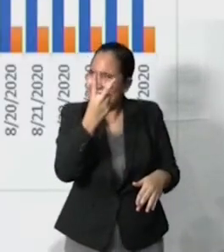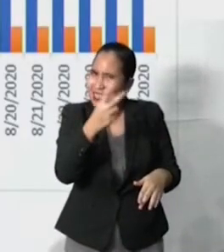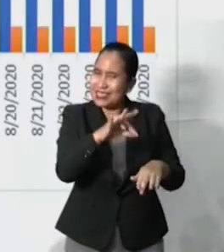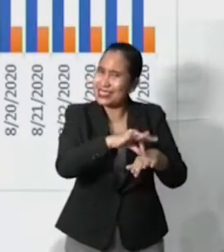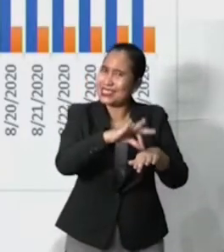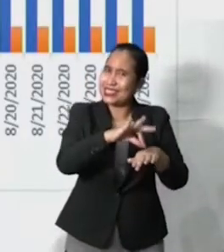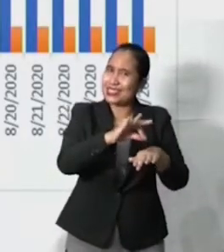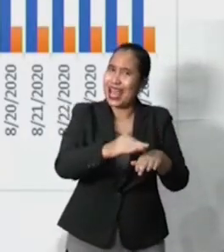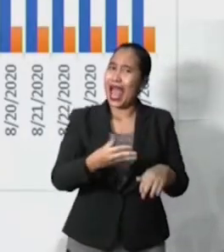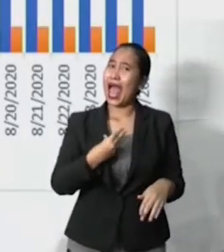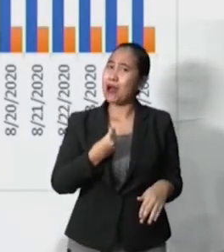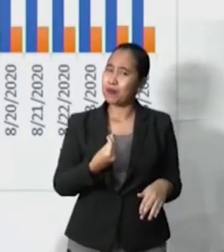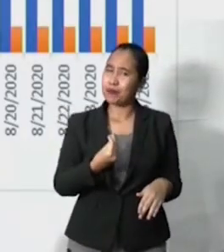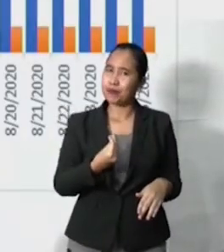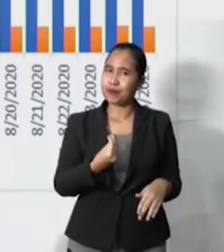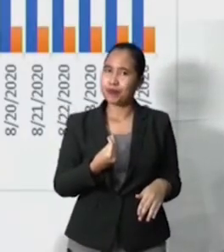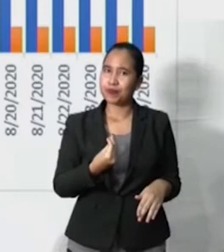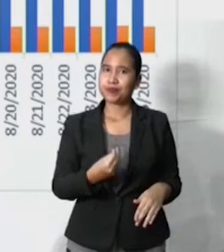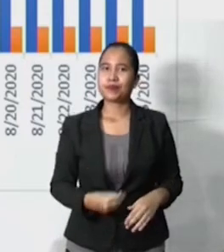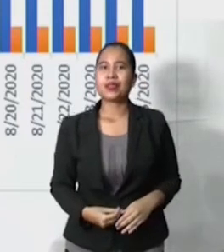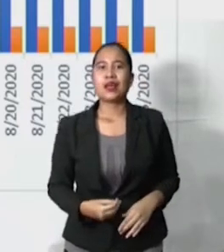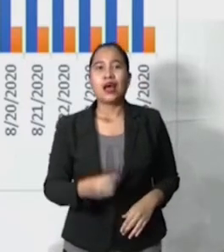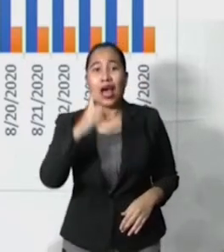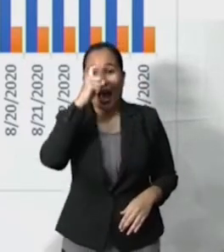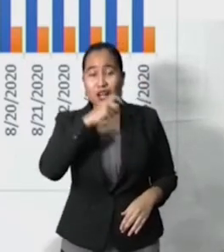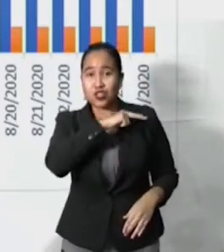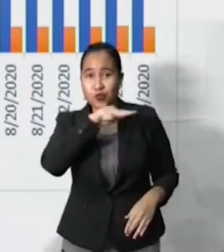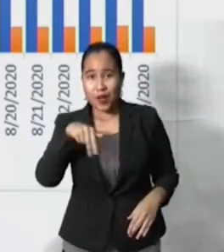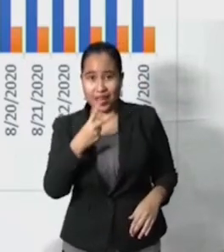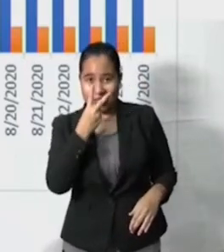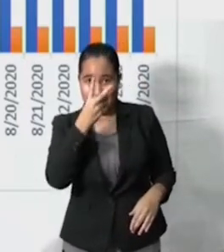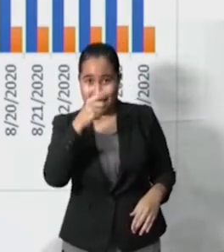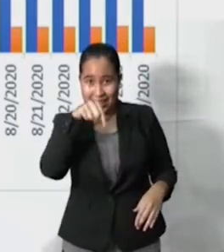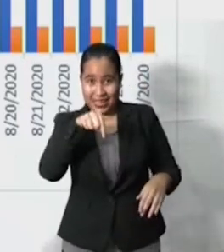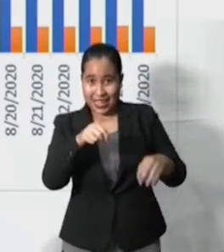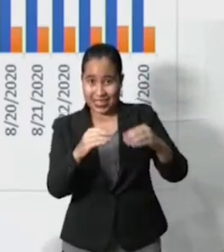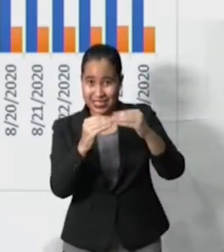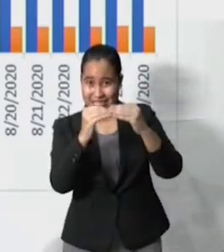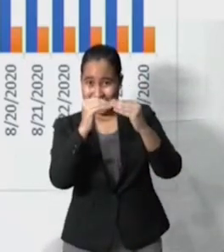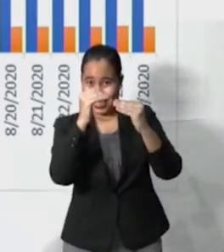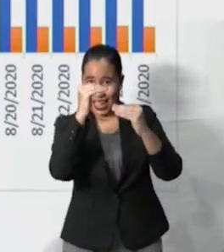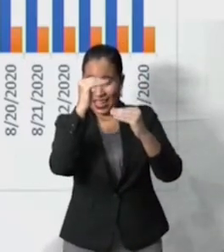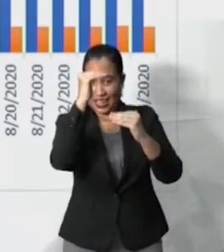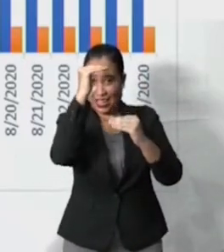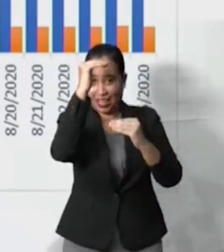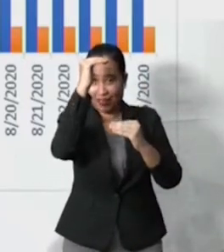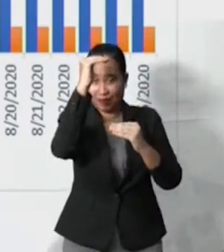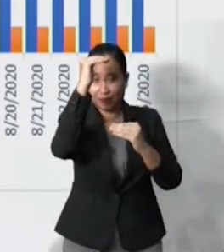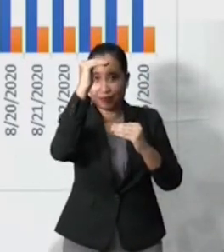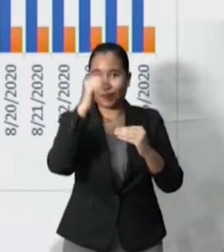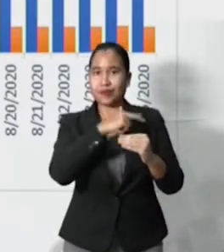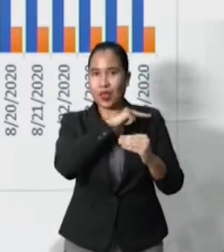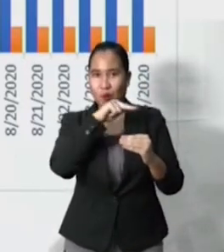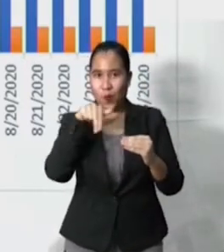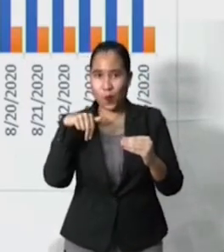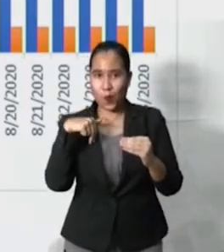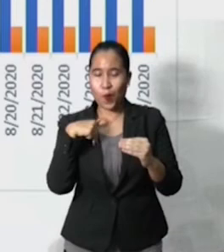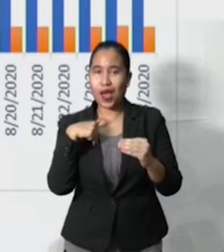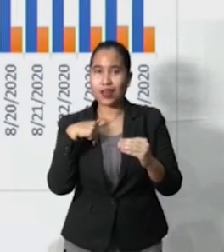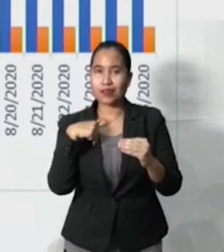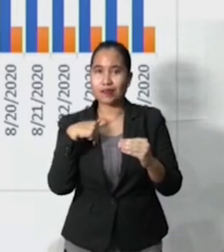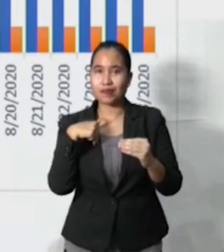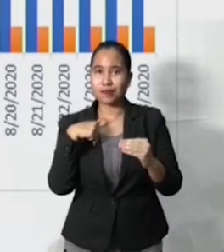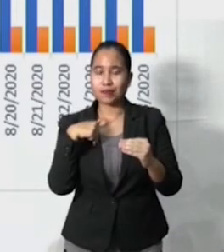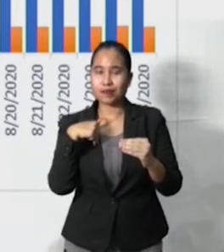ziek. En als we naar deze toename kijken, dan zien we wel dat er een goede stijging nog is en dat we nog steeds